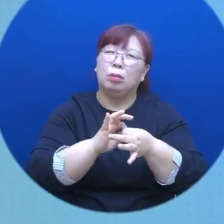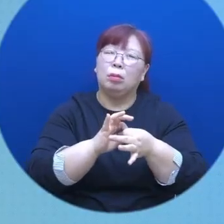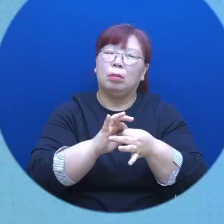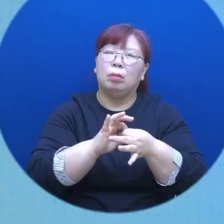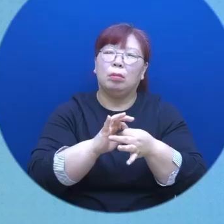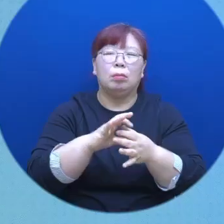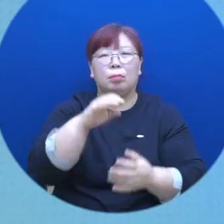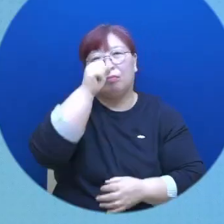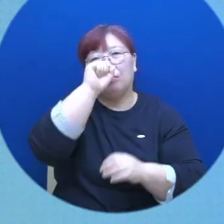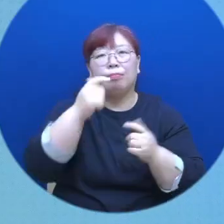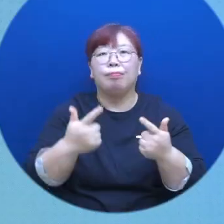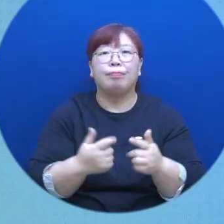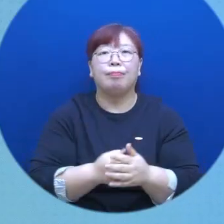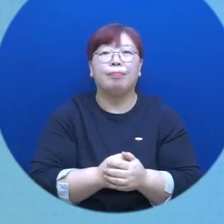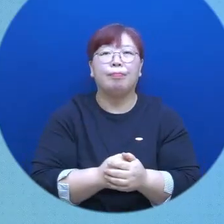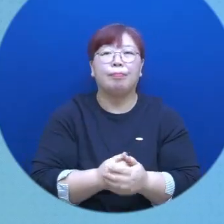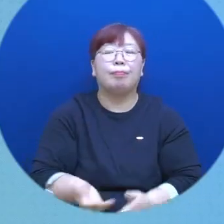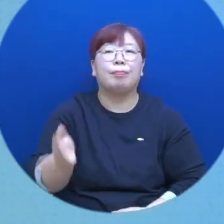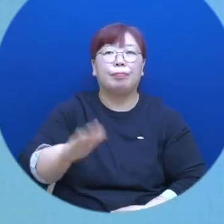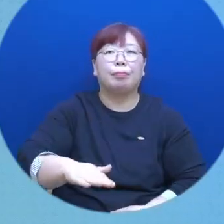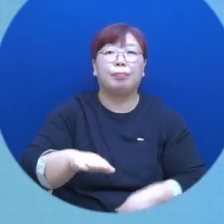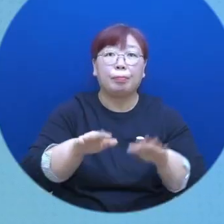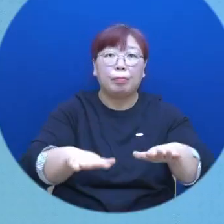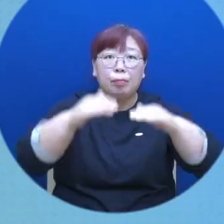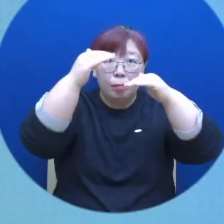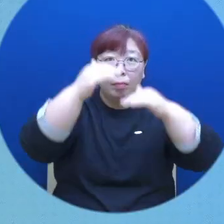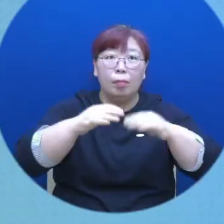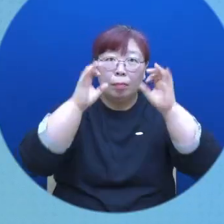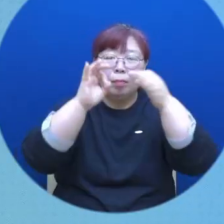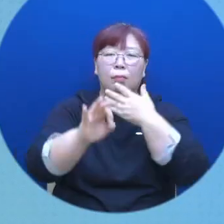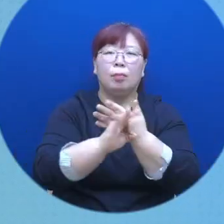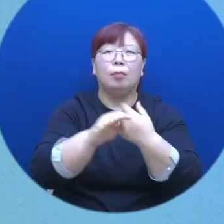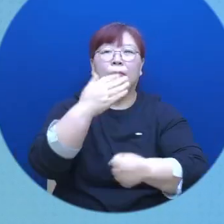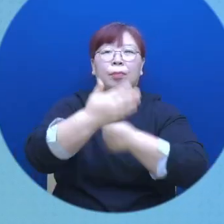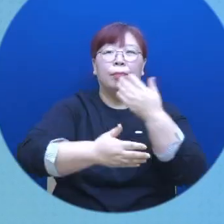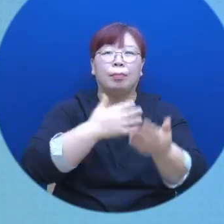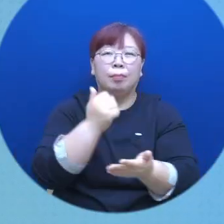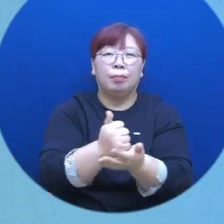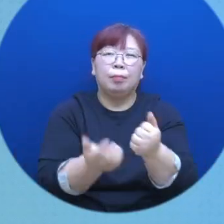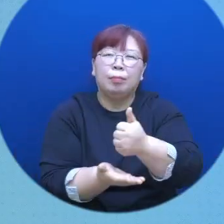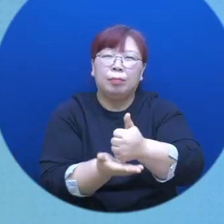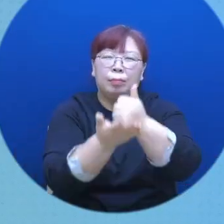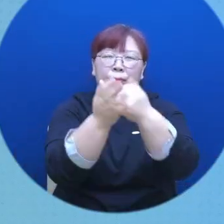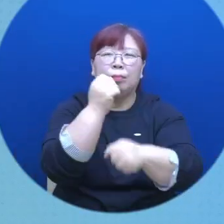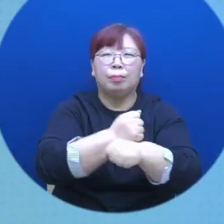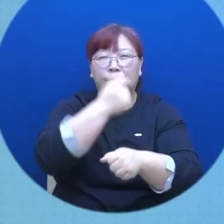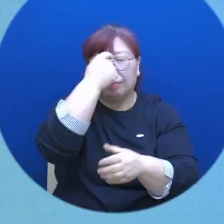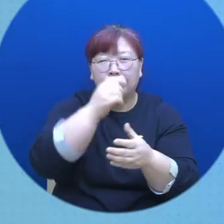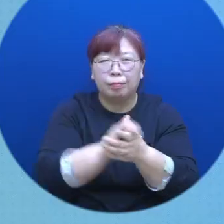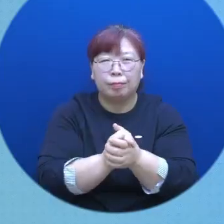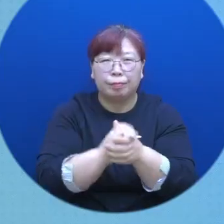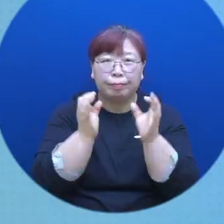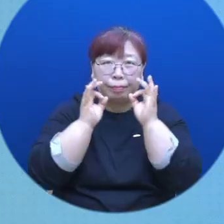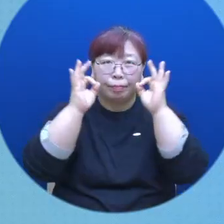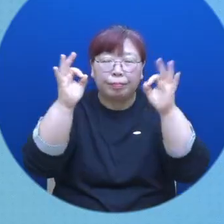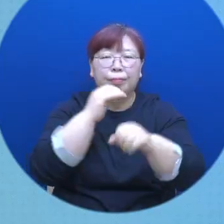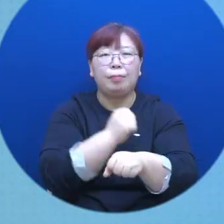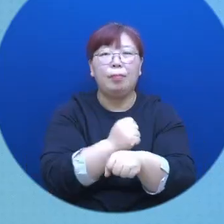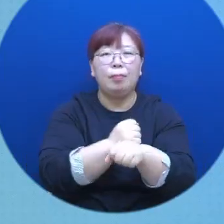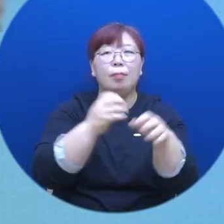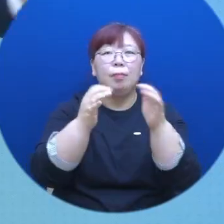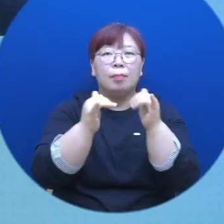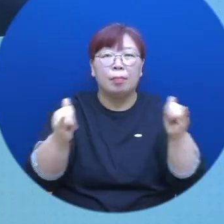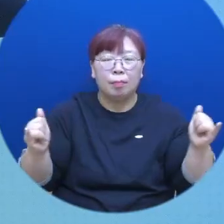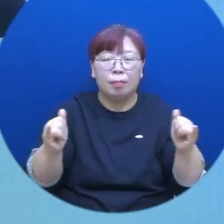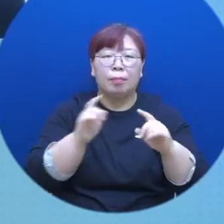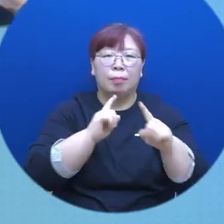사람이었다. 그런데 오늘 본문에 하나님을 경외했고 또 항상 기도에 힘쓰는 사람이